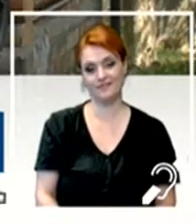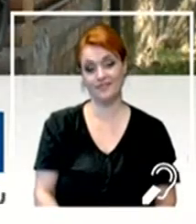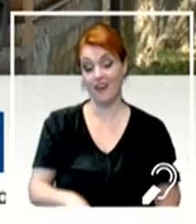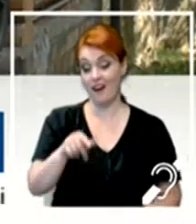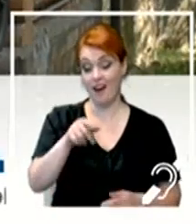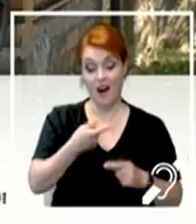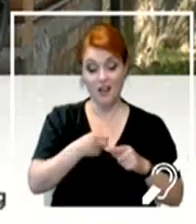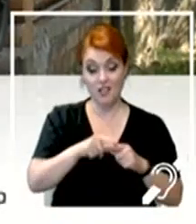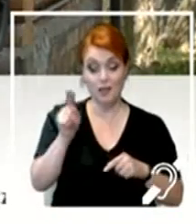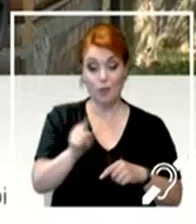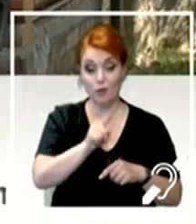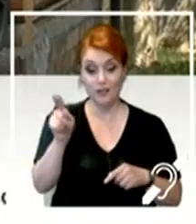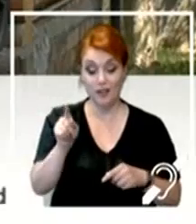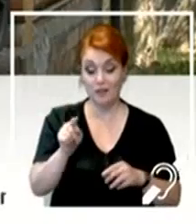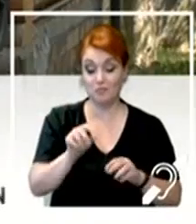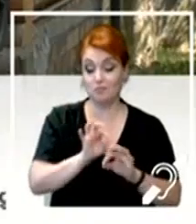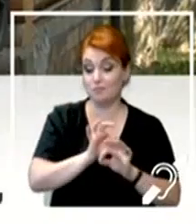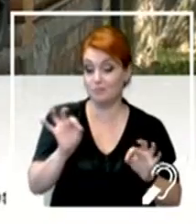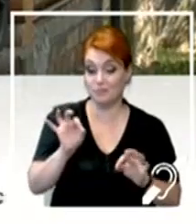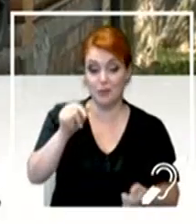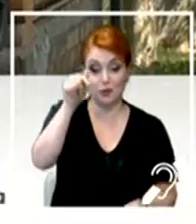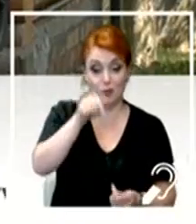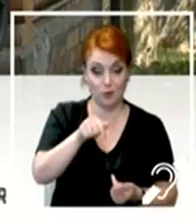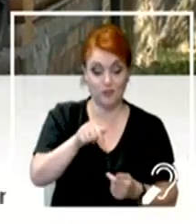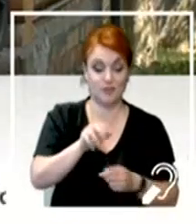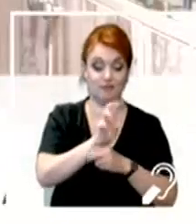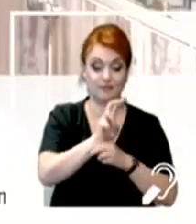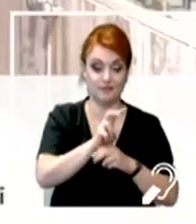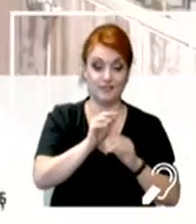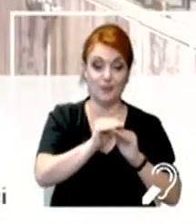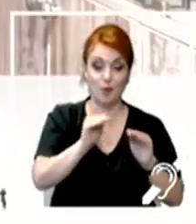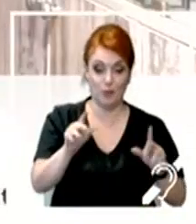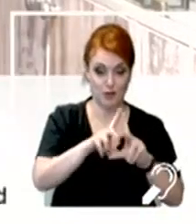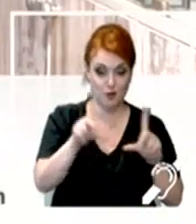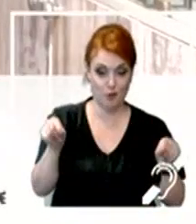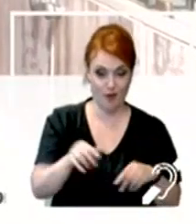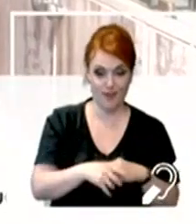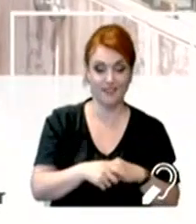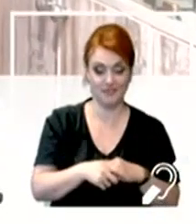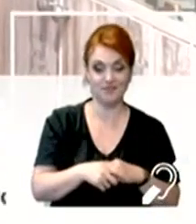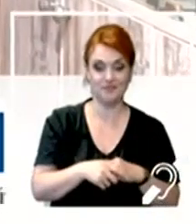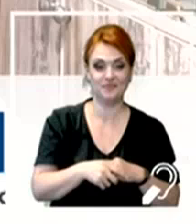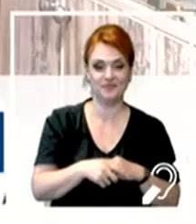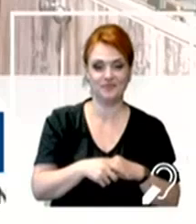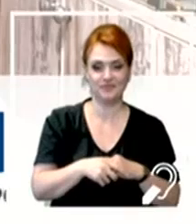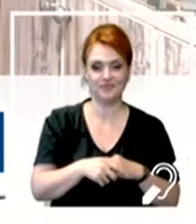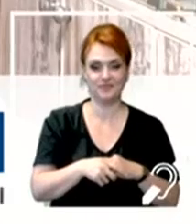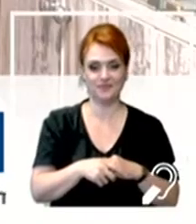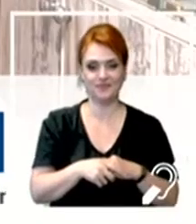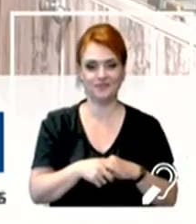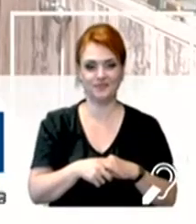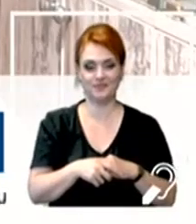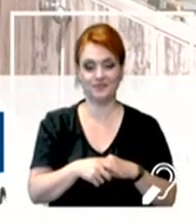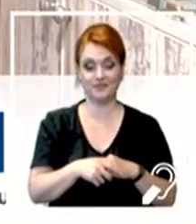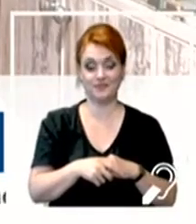adică pur și simplu concentrația celui mai bun ce există. Acesta este un exponat foarte important